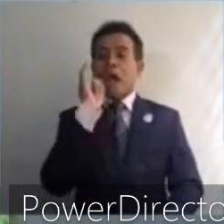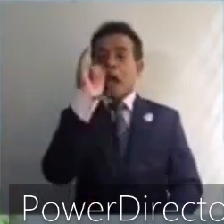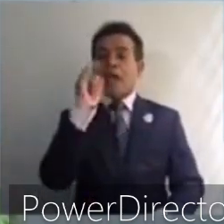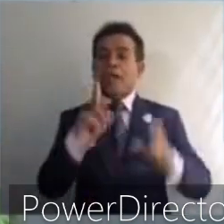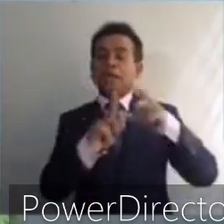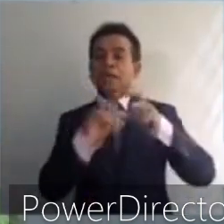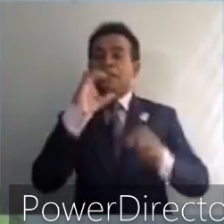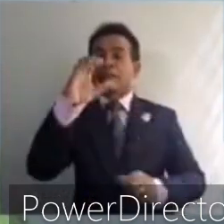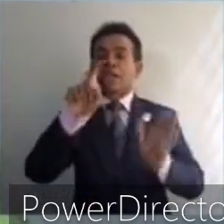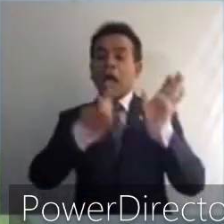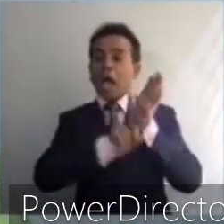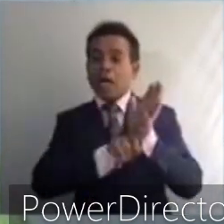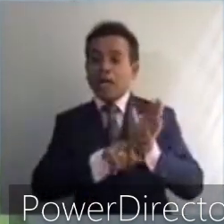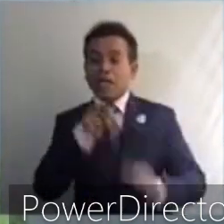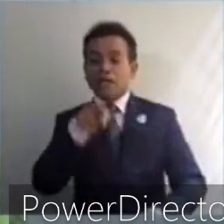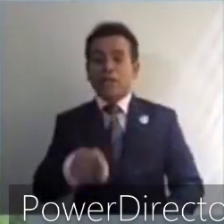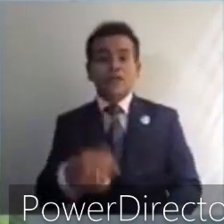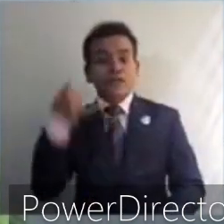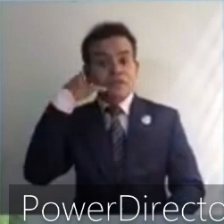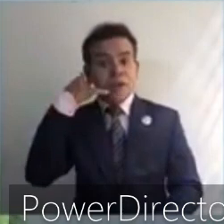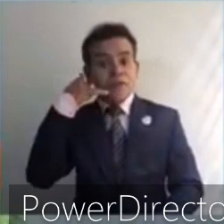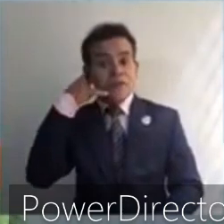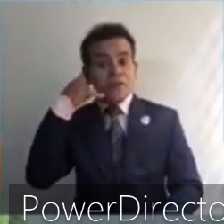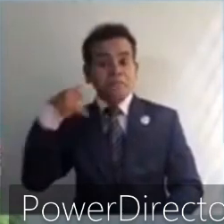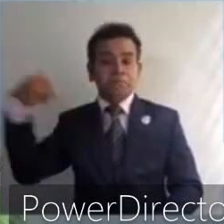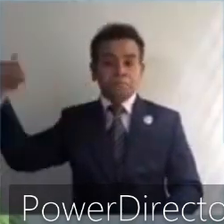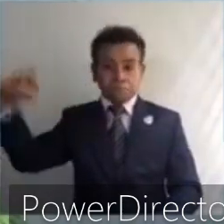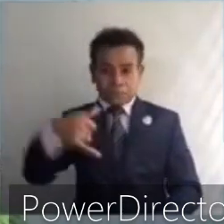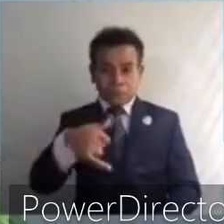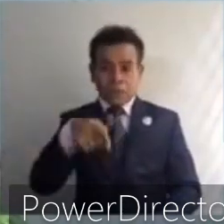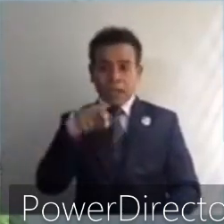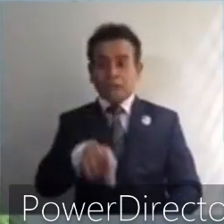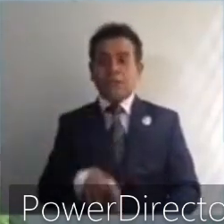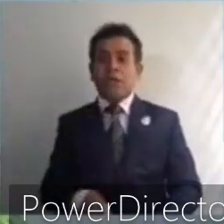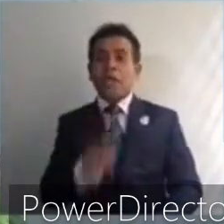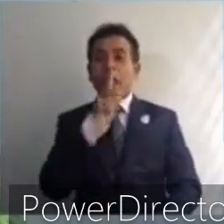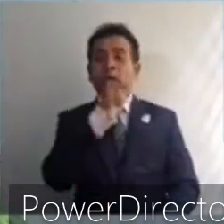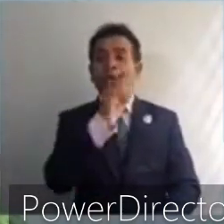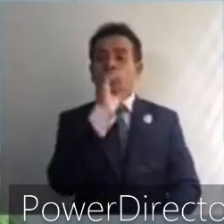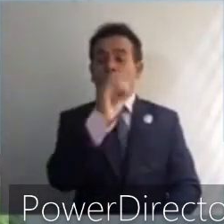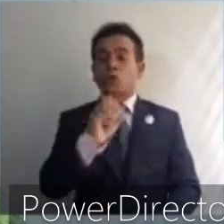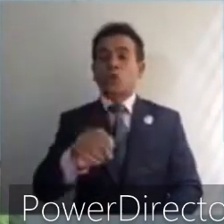হটলাইনে যেটা 10655 এবং